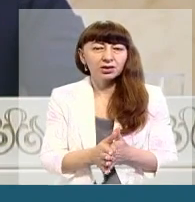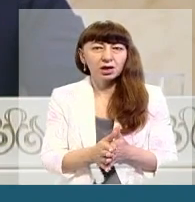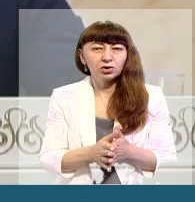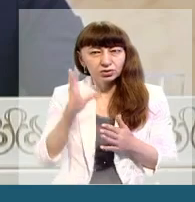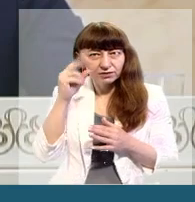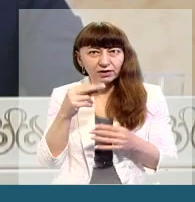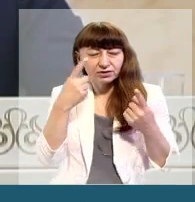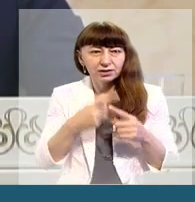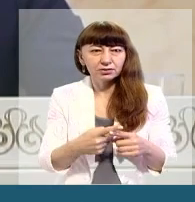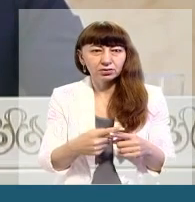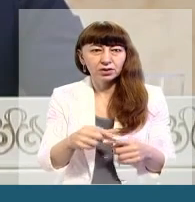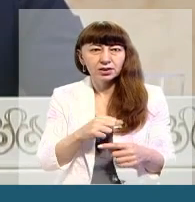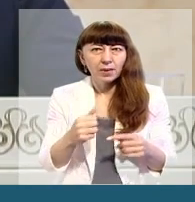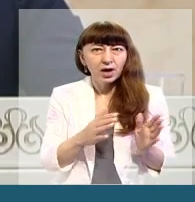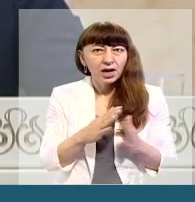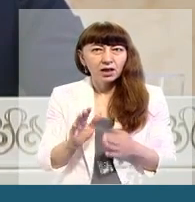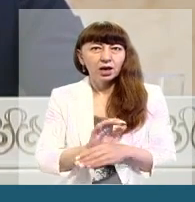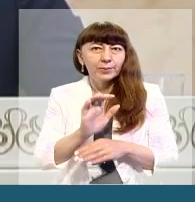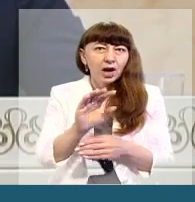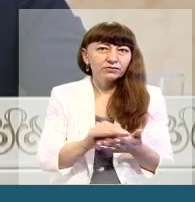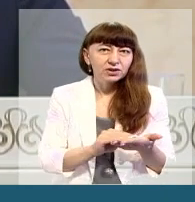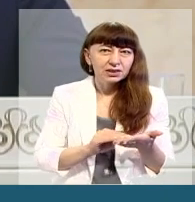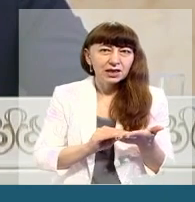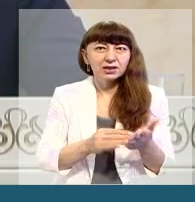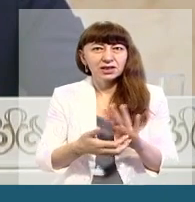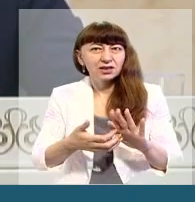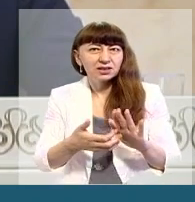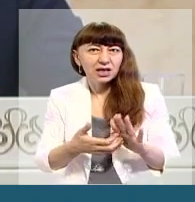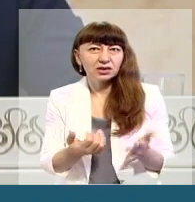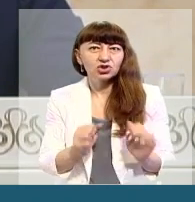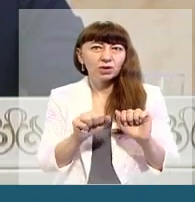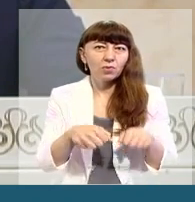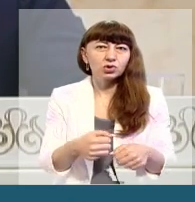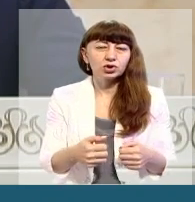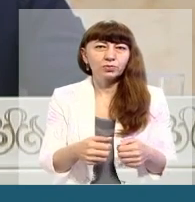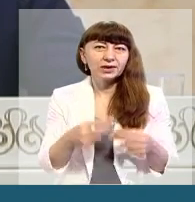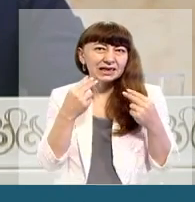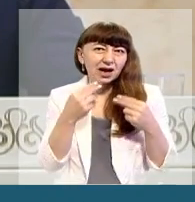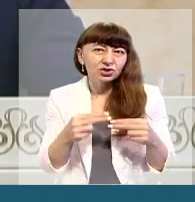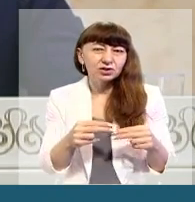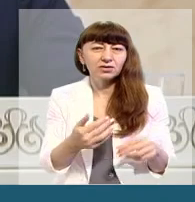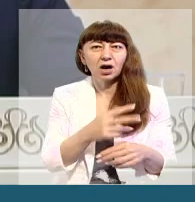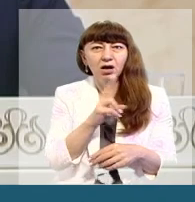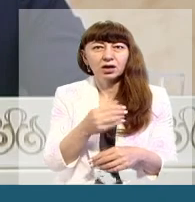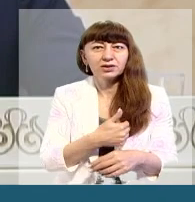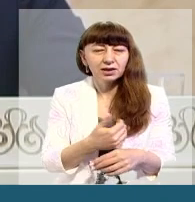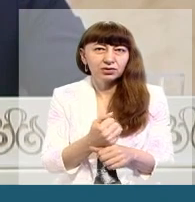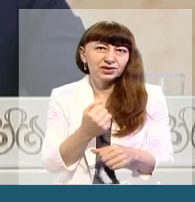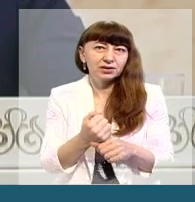сам процесс там, подачи заявки и так далее недостаточно, может быть, так, как хотелось бы,